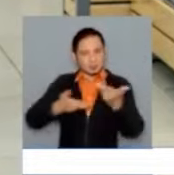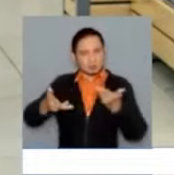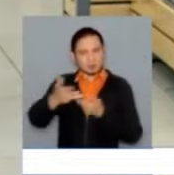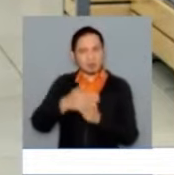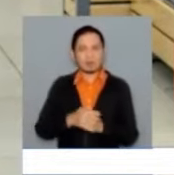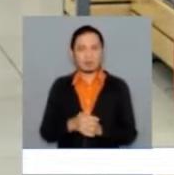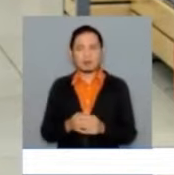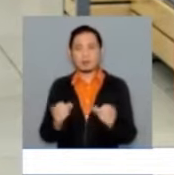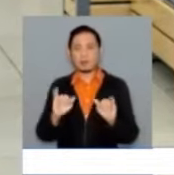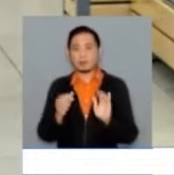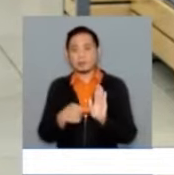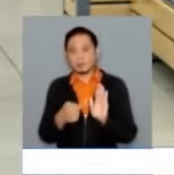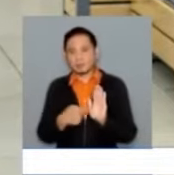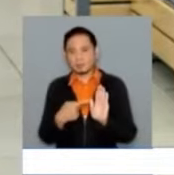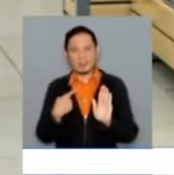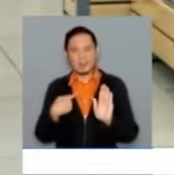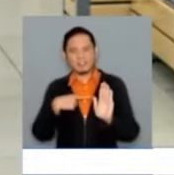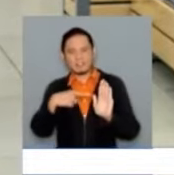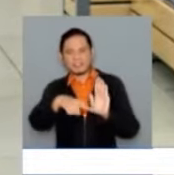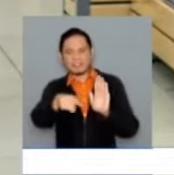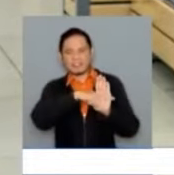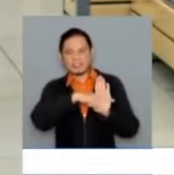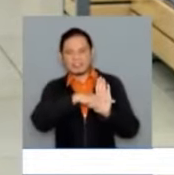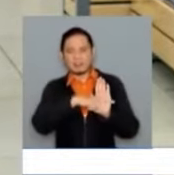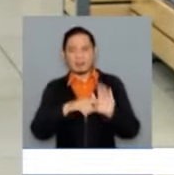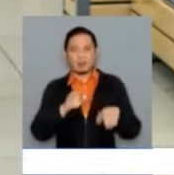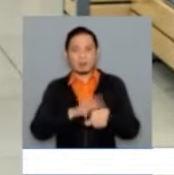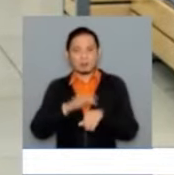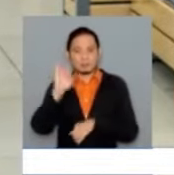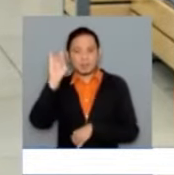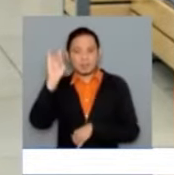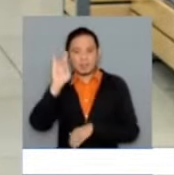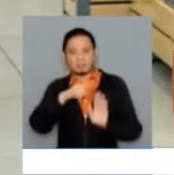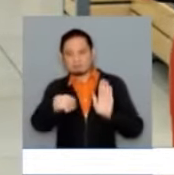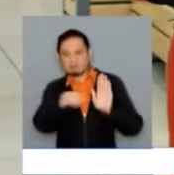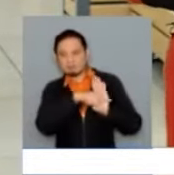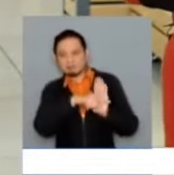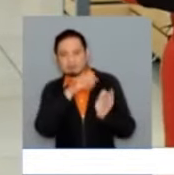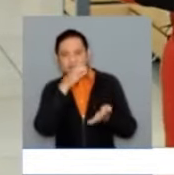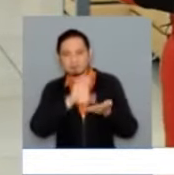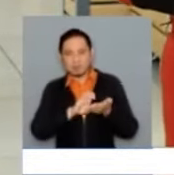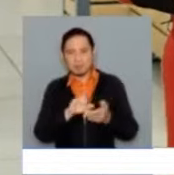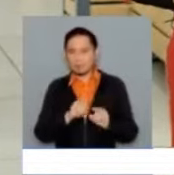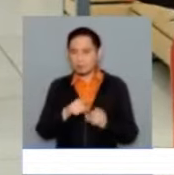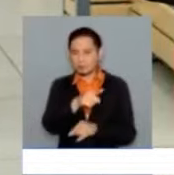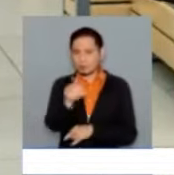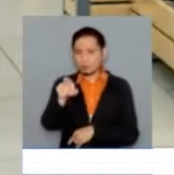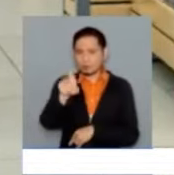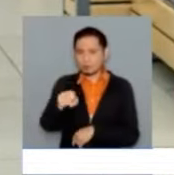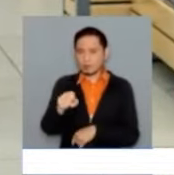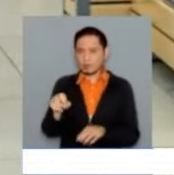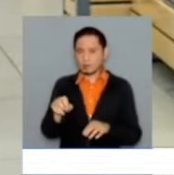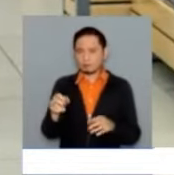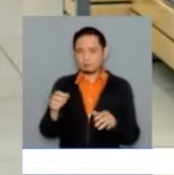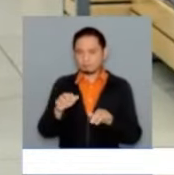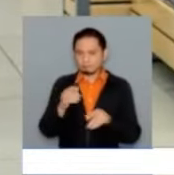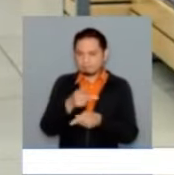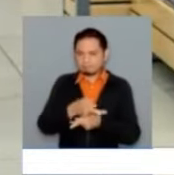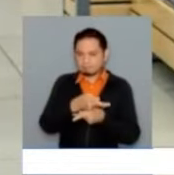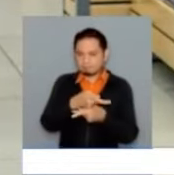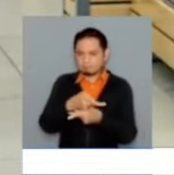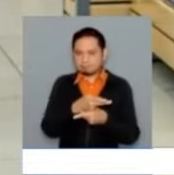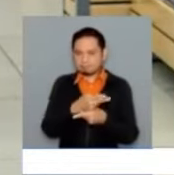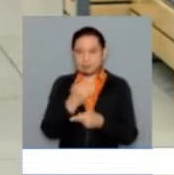ako ng negative review on social media. Pero syempre, dahan-dahan din ako. Dahil ang pag-post po sa social